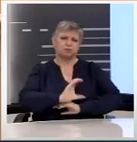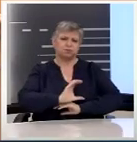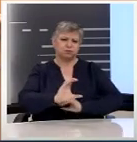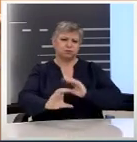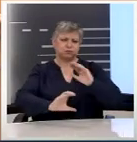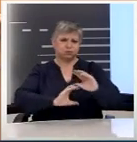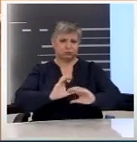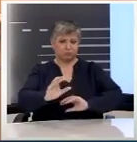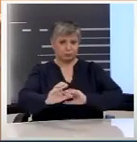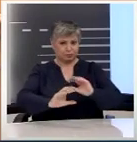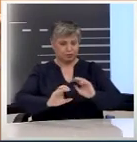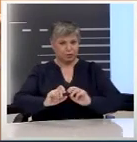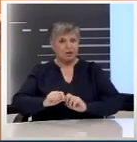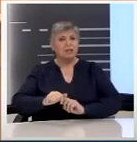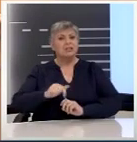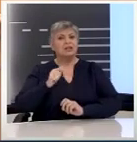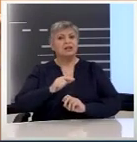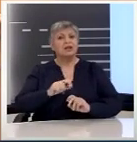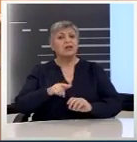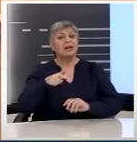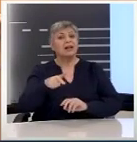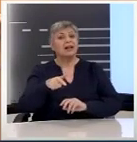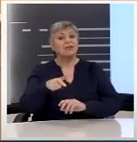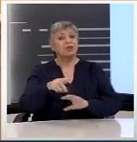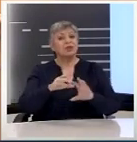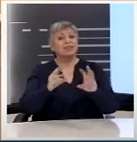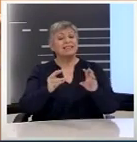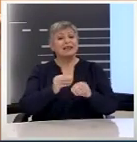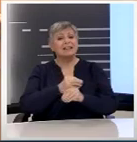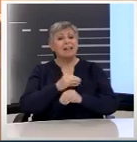φυσικά πρόσωπα και μάλιστα για την εισαγγελέα, την κυρία Τζίβα,